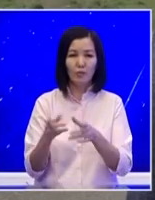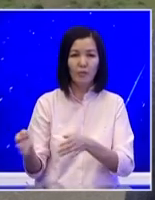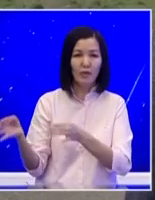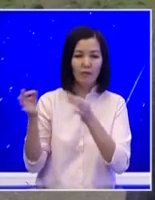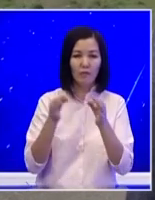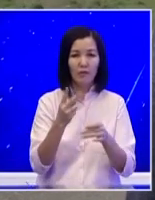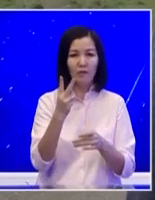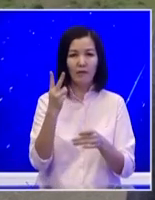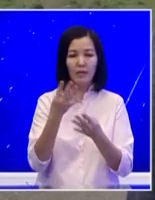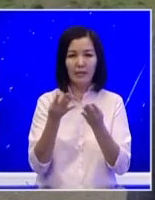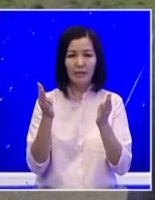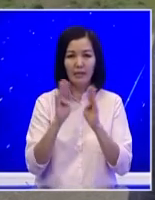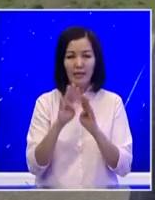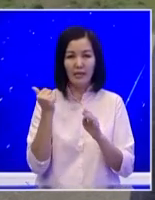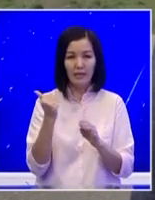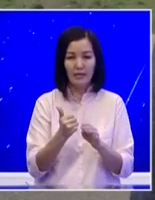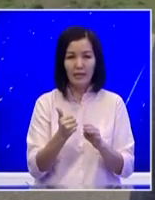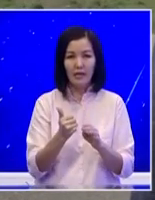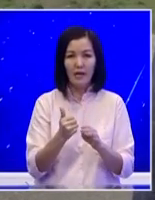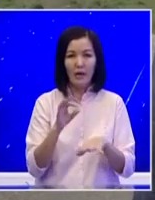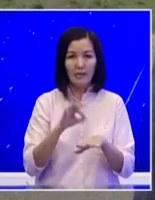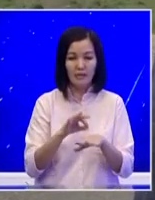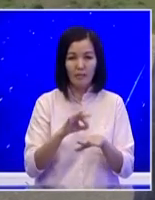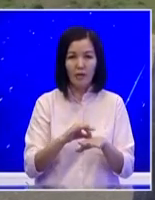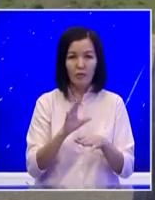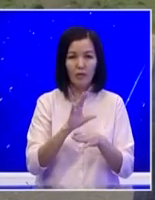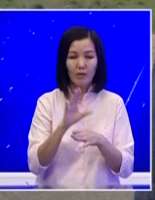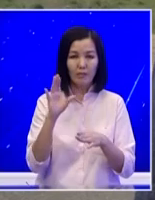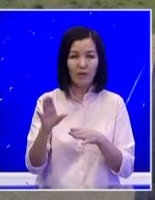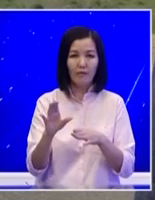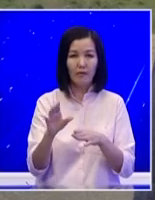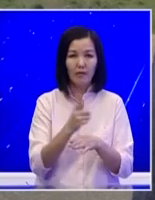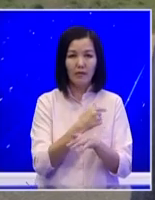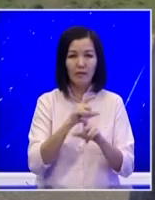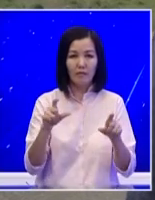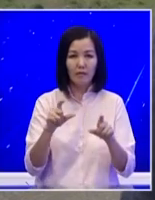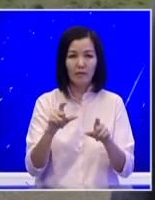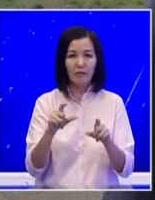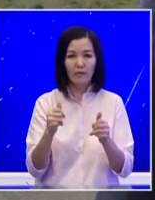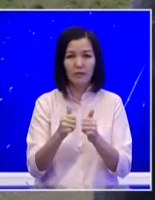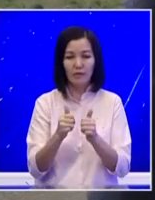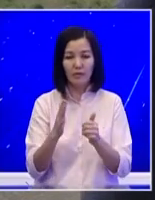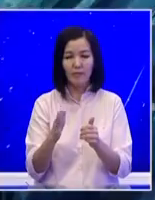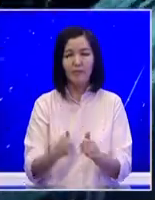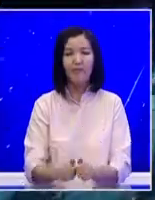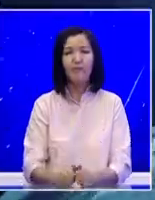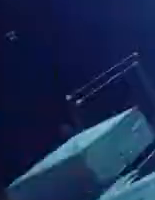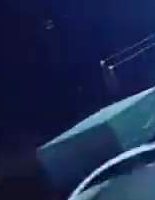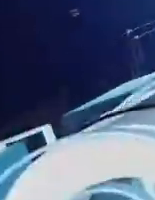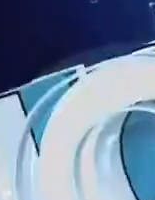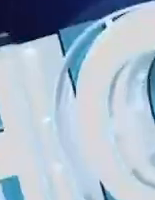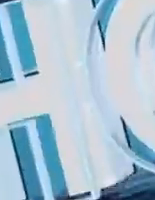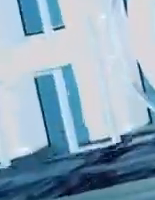2 недели, а сам больной отправится в одну из инфекционных больниц Южного региона.